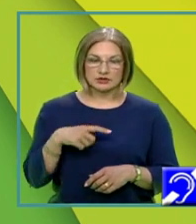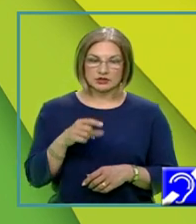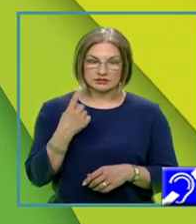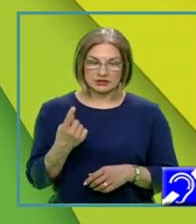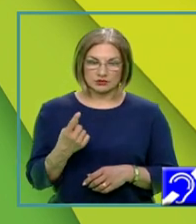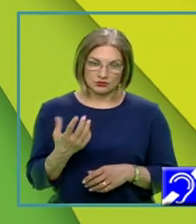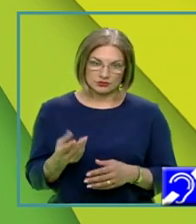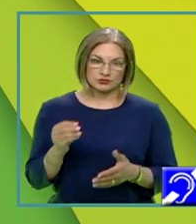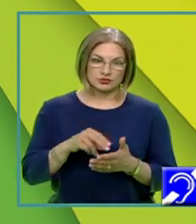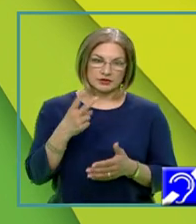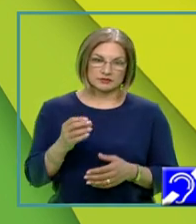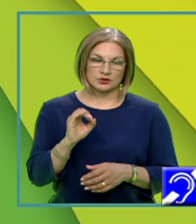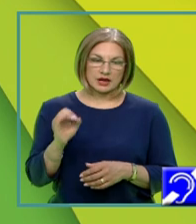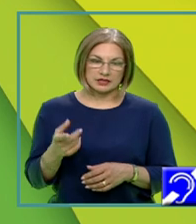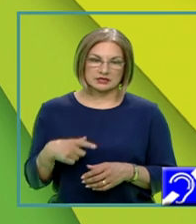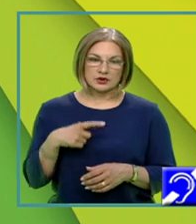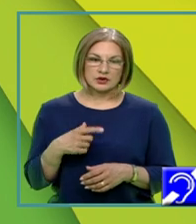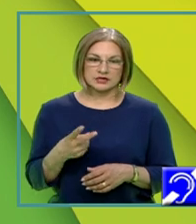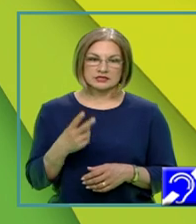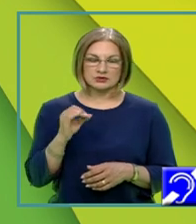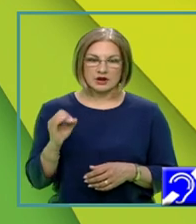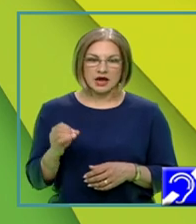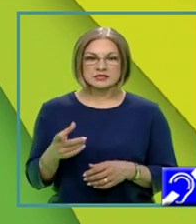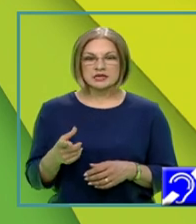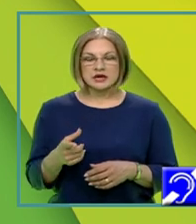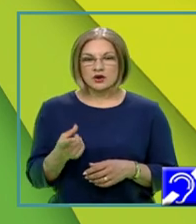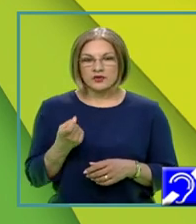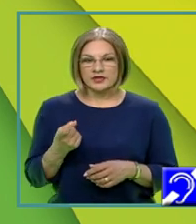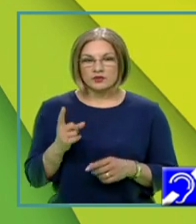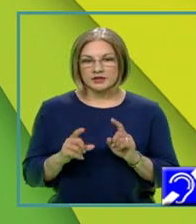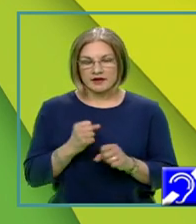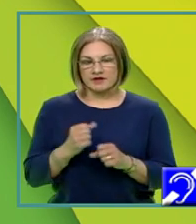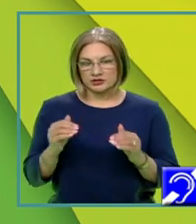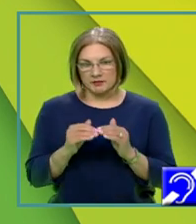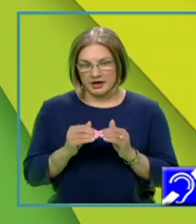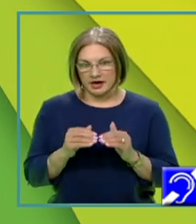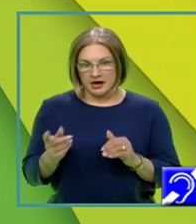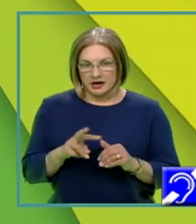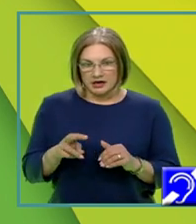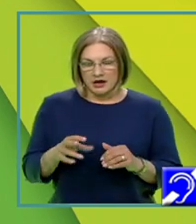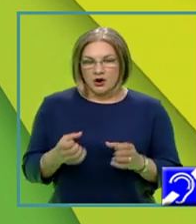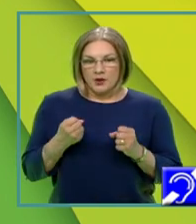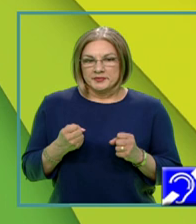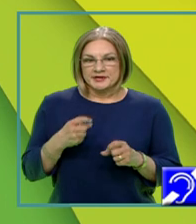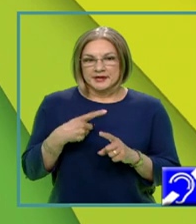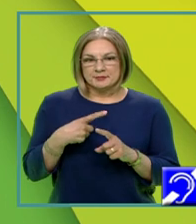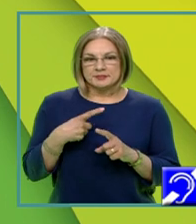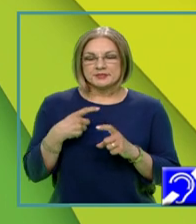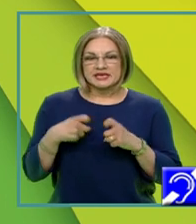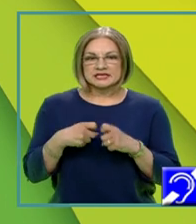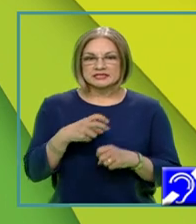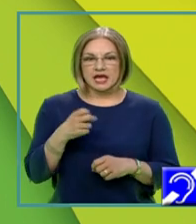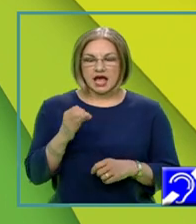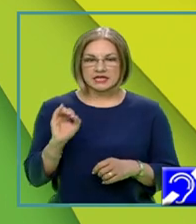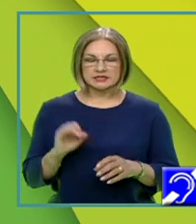zero și va obține 2 la x egal cu 2 la 0 de unde Dacă egalăm exponenții obținem x egal cu zero adică